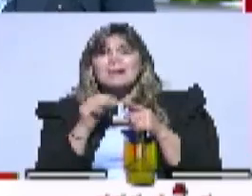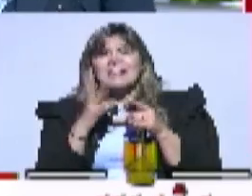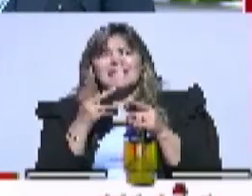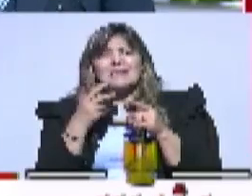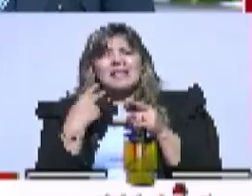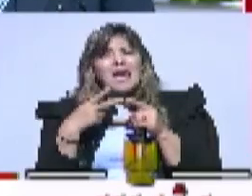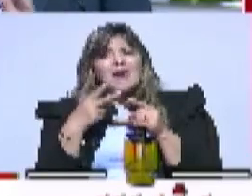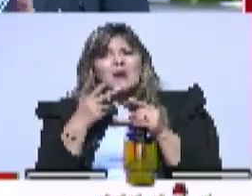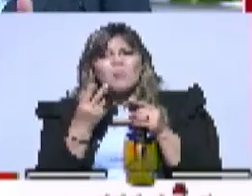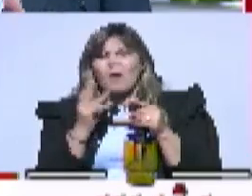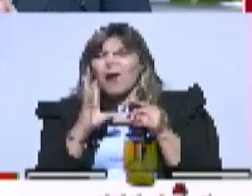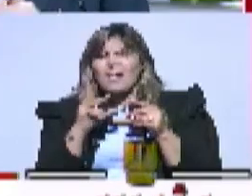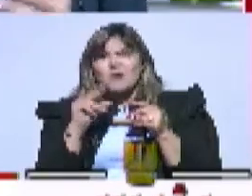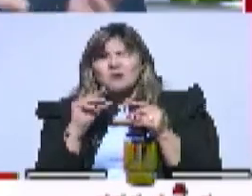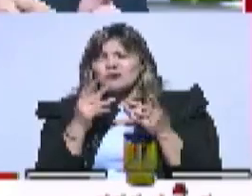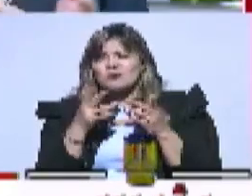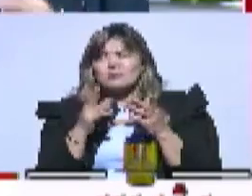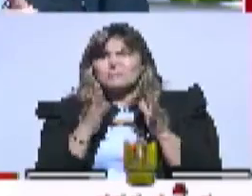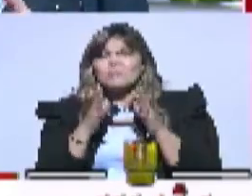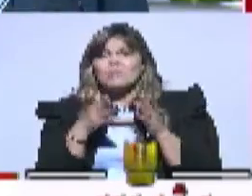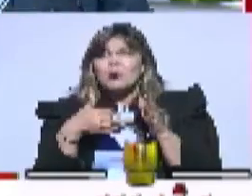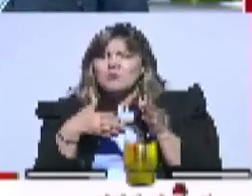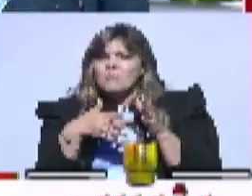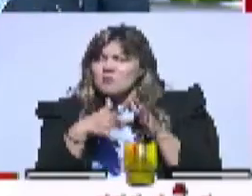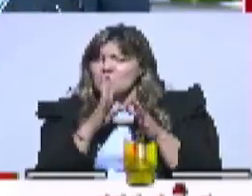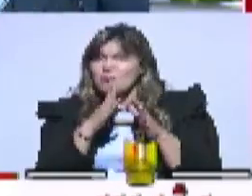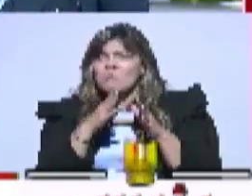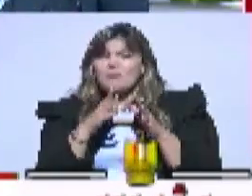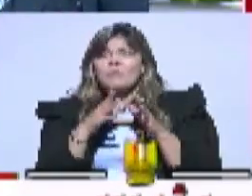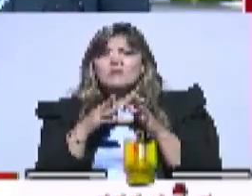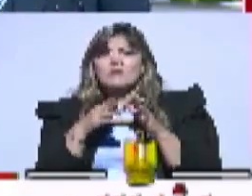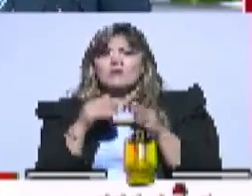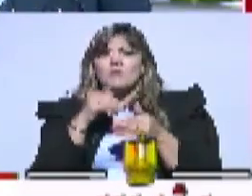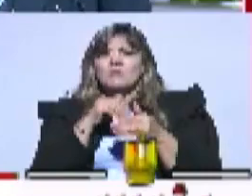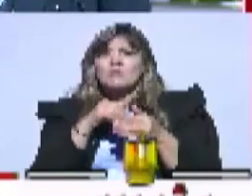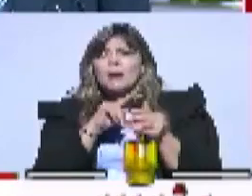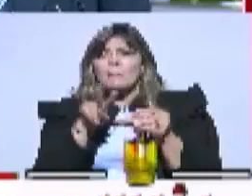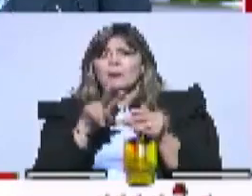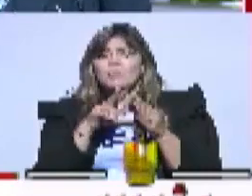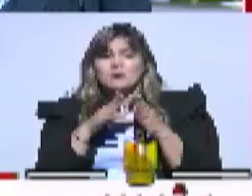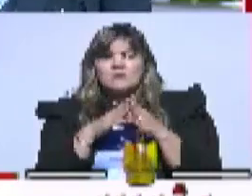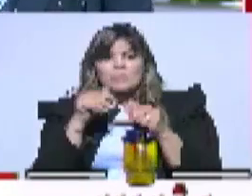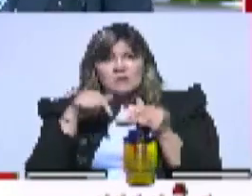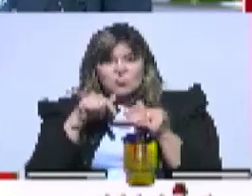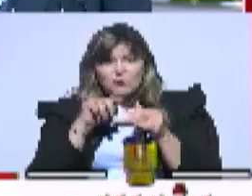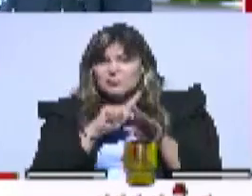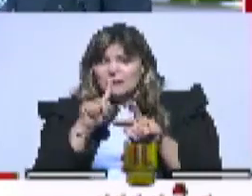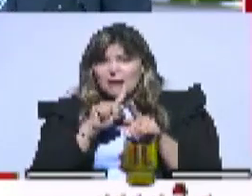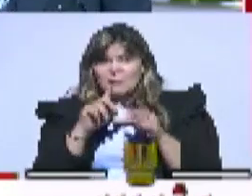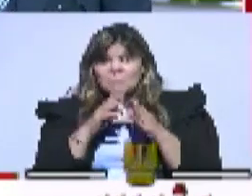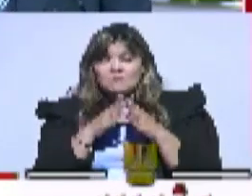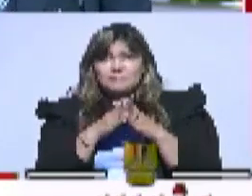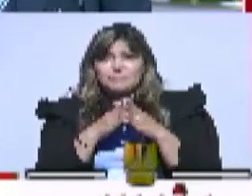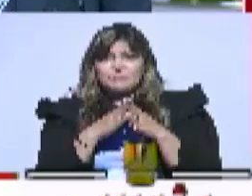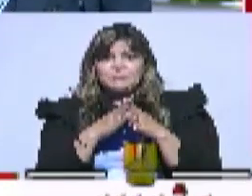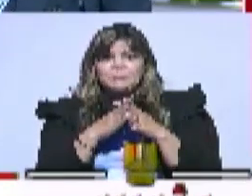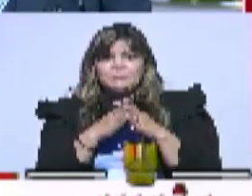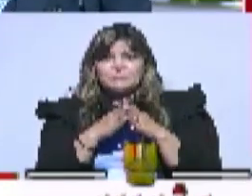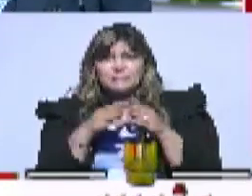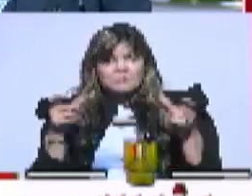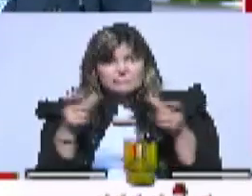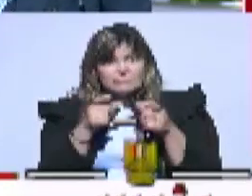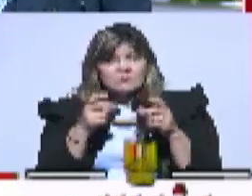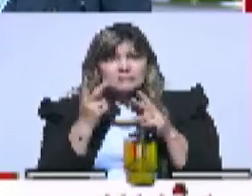حاجة 20% من اللي راحوا واللي تم الانتخاب بينهم. يعني الآن لما